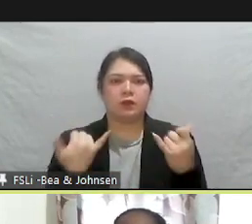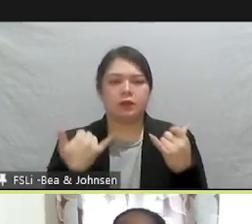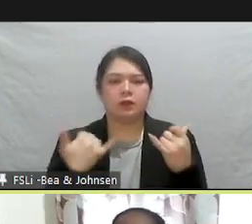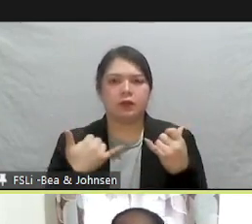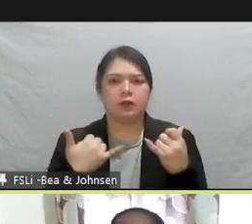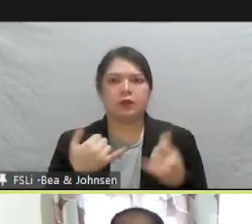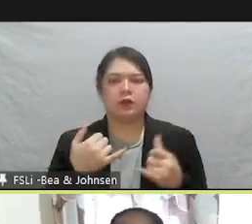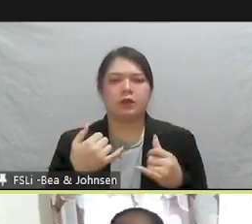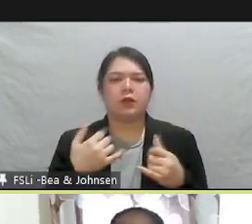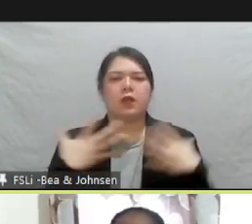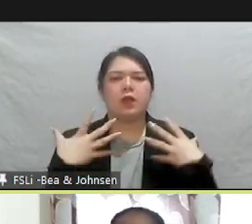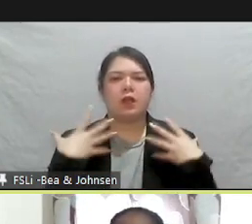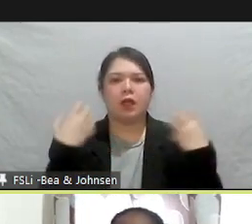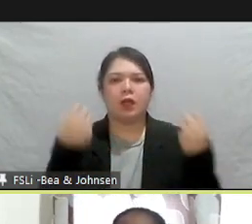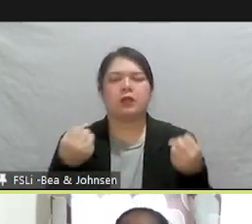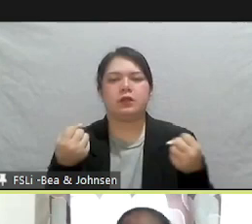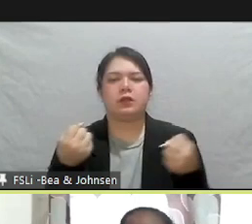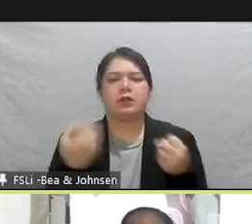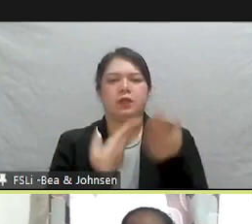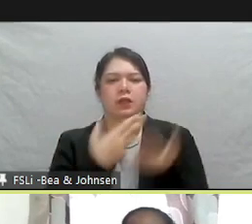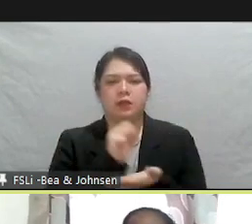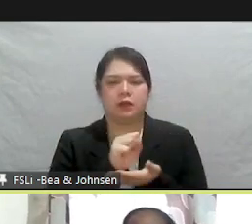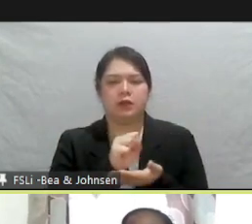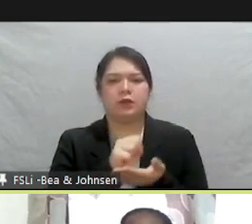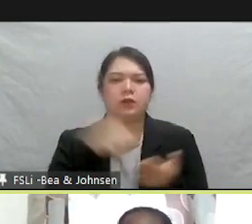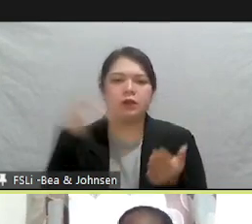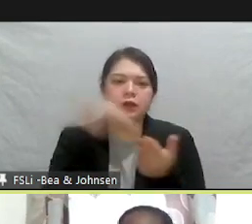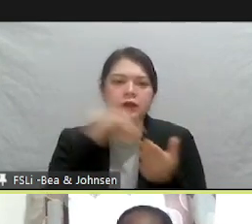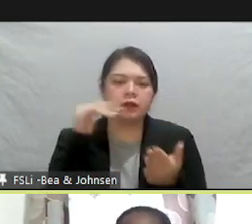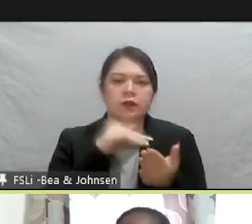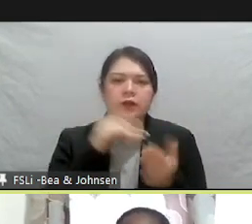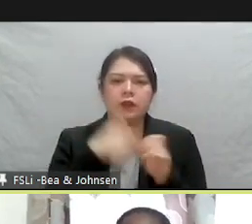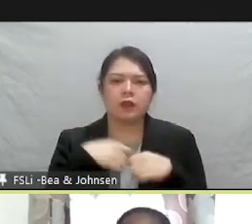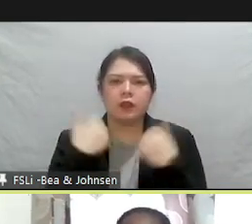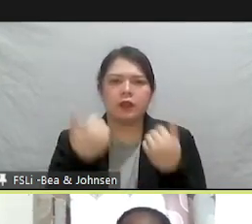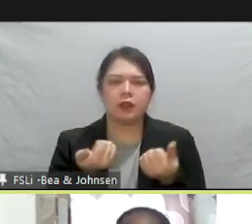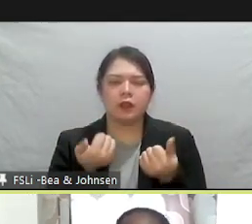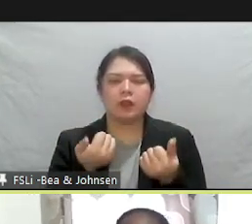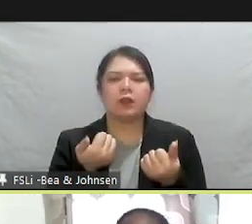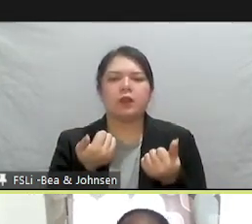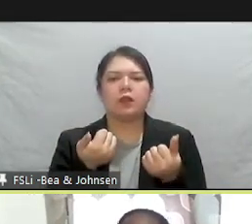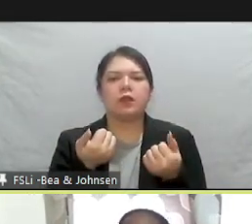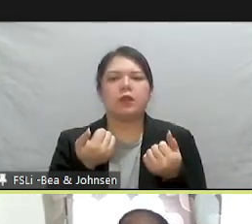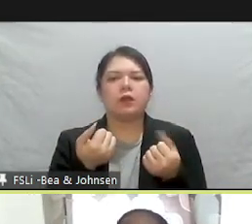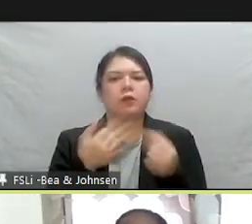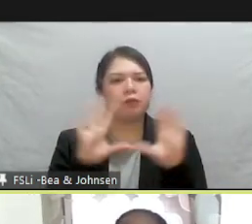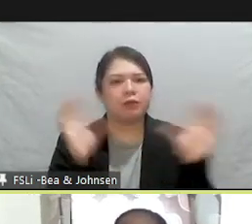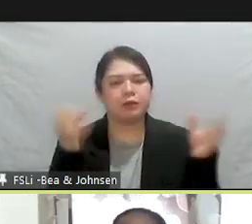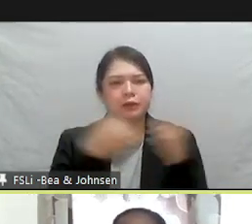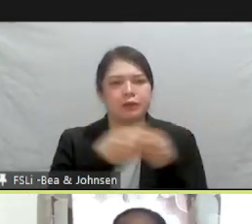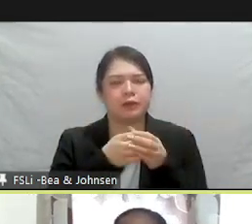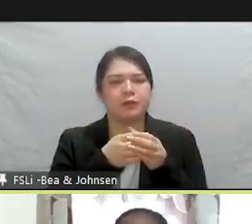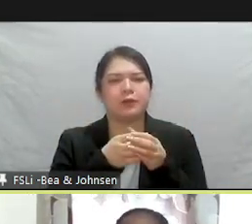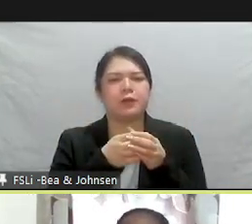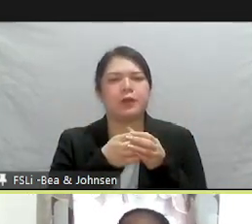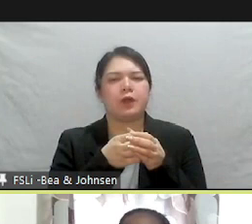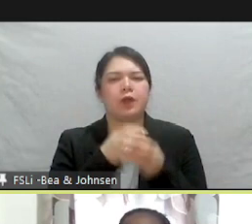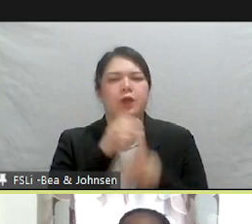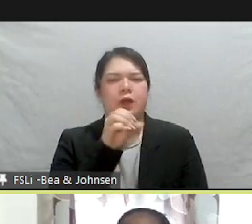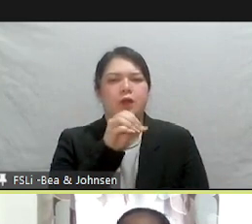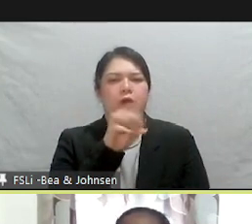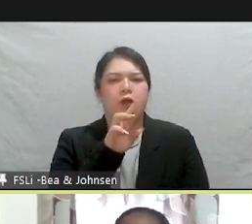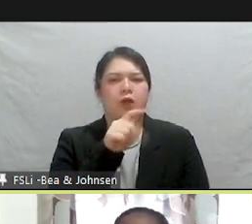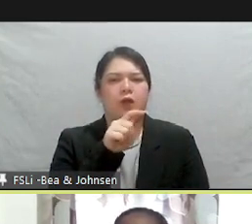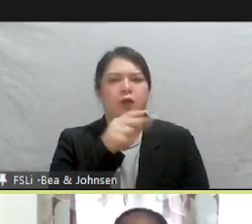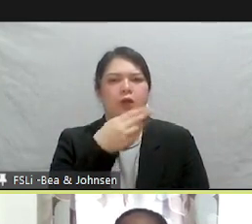Lakas High School. Dito po pinapag-aralan namin paano ba ito, paano ba nabuo itong otografiya na ito